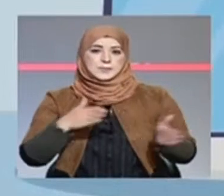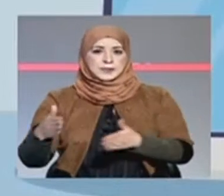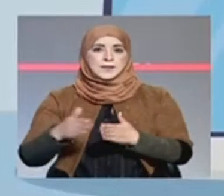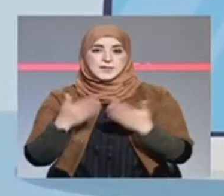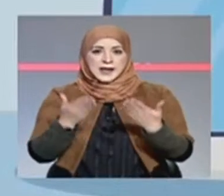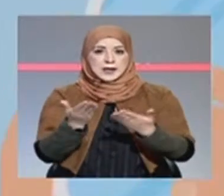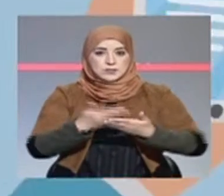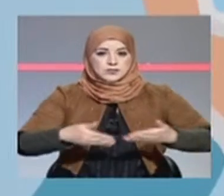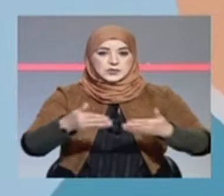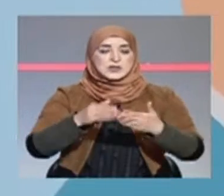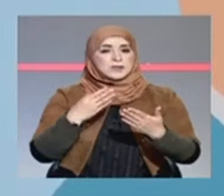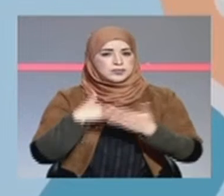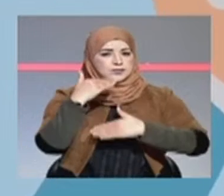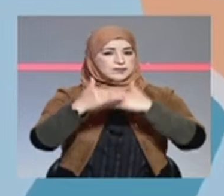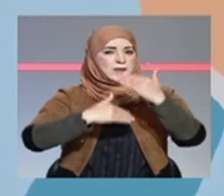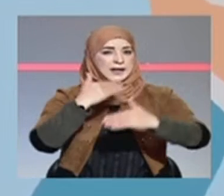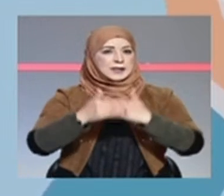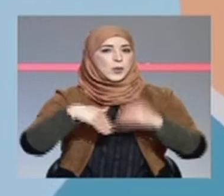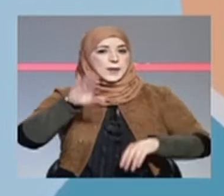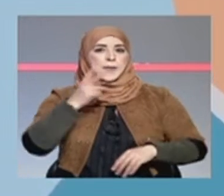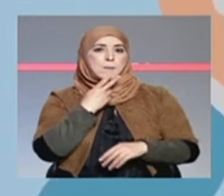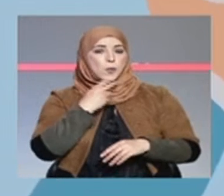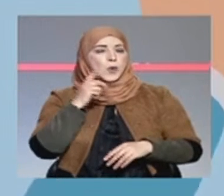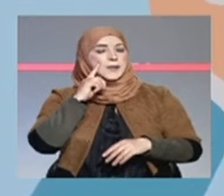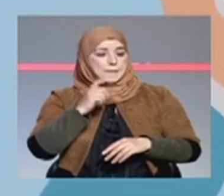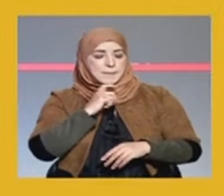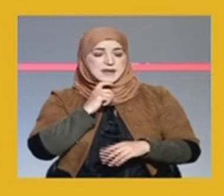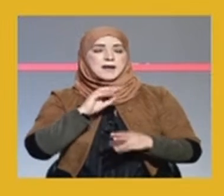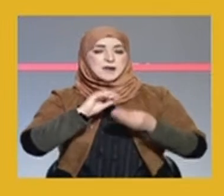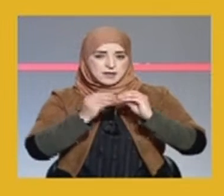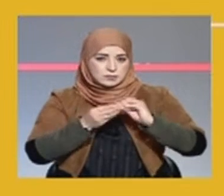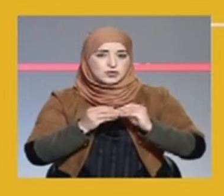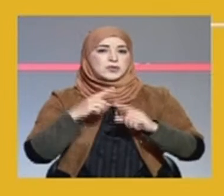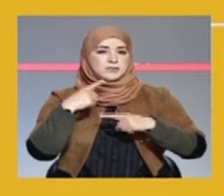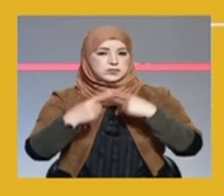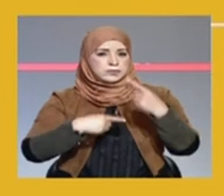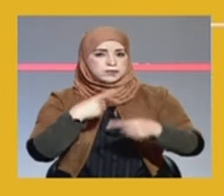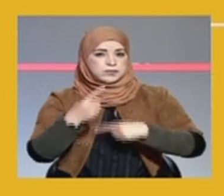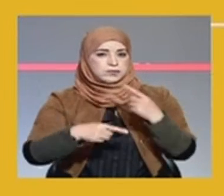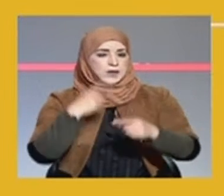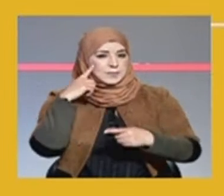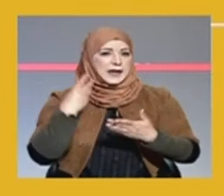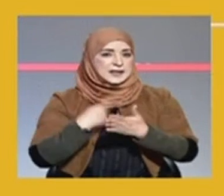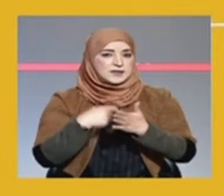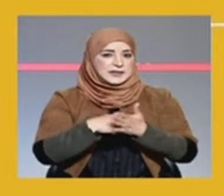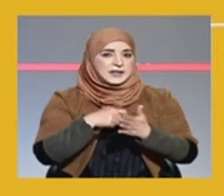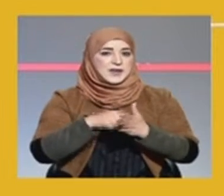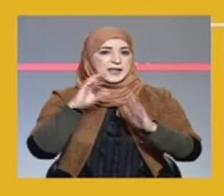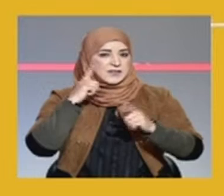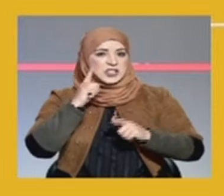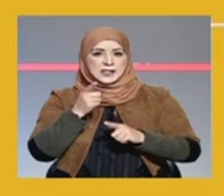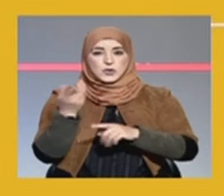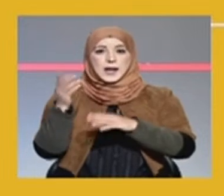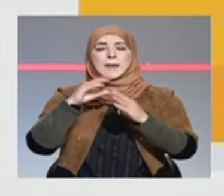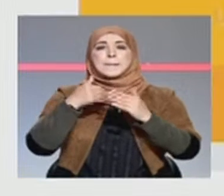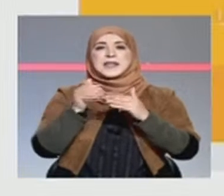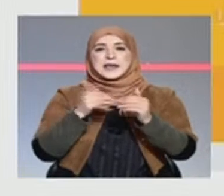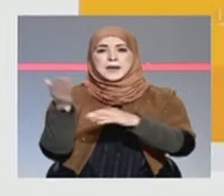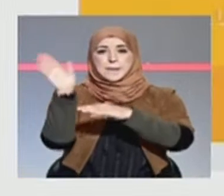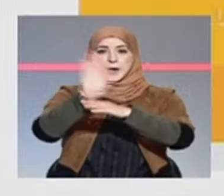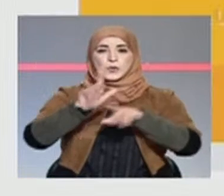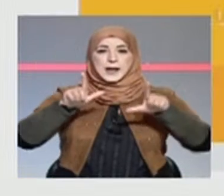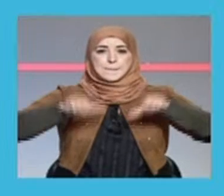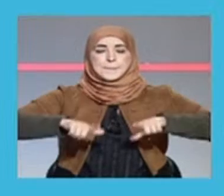الان المواطنه ما زالا يشق طريقه الدفع موجوده المقتنيات مقارنه بما هو معروض على المؤسسات الالكترونيه في بعض